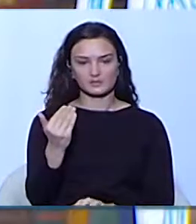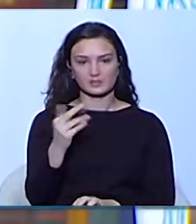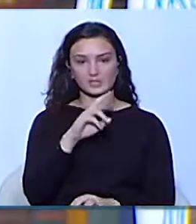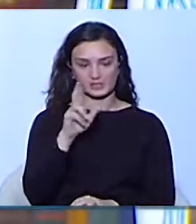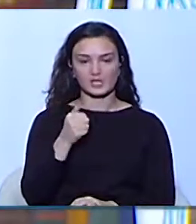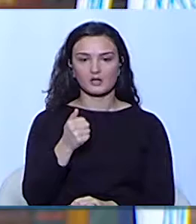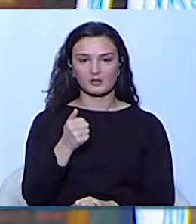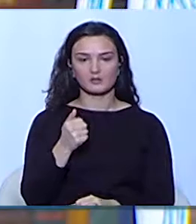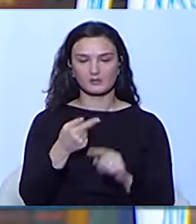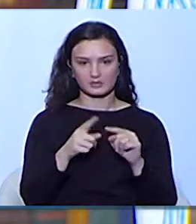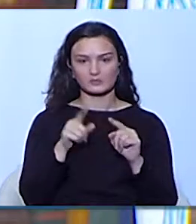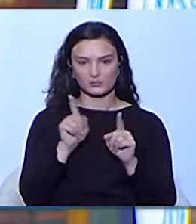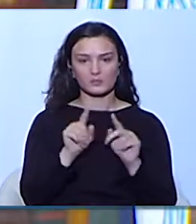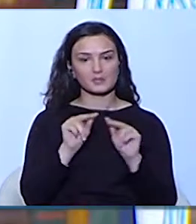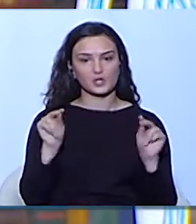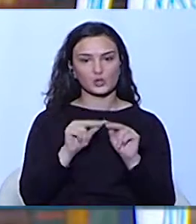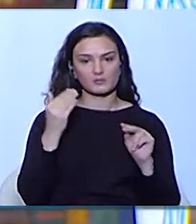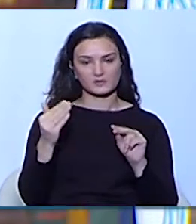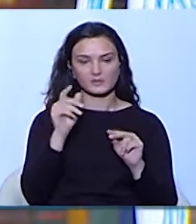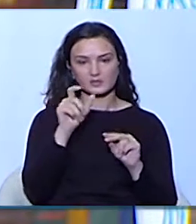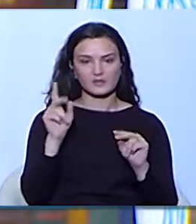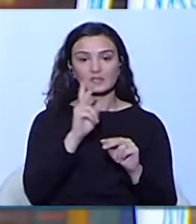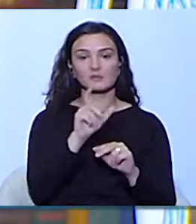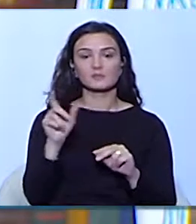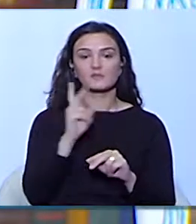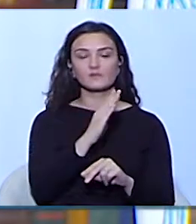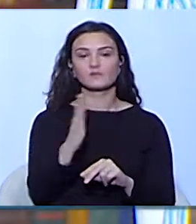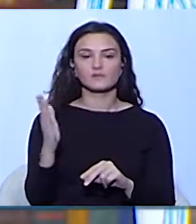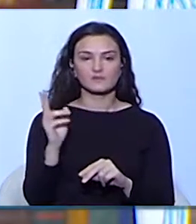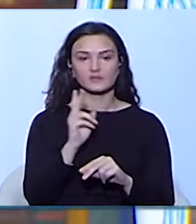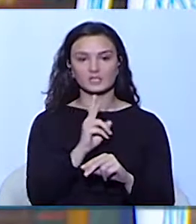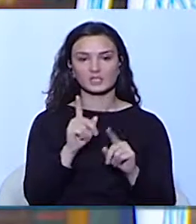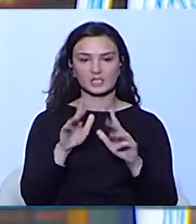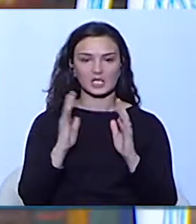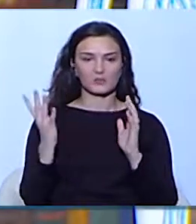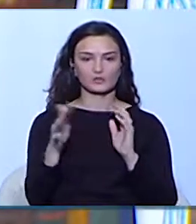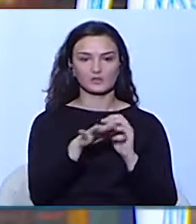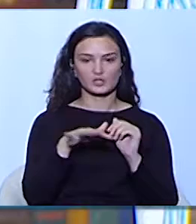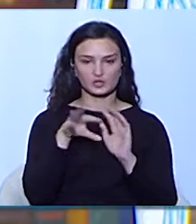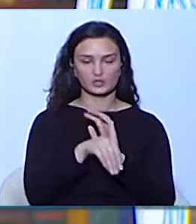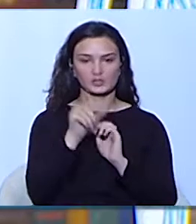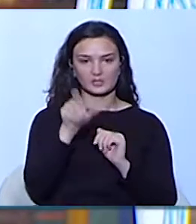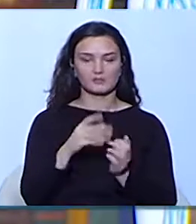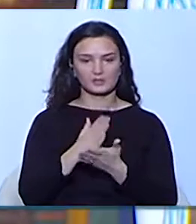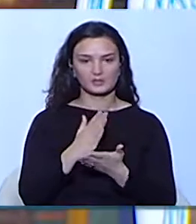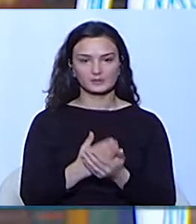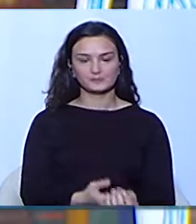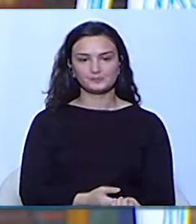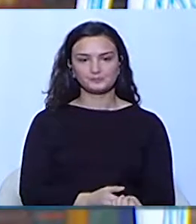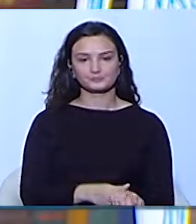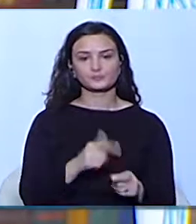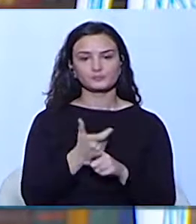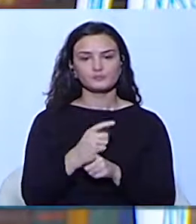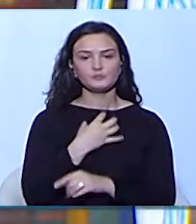Და ცხადია პედაგოგებისთვის და იმ ადამიანებისთვის, ვის გარემოცვაშიც ეს მოზარდი არსებობს, ხო?